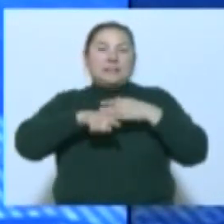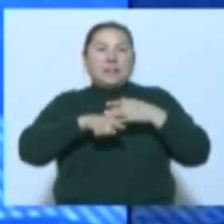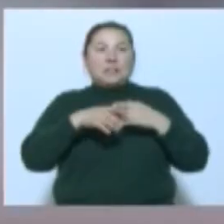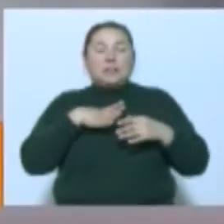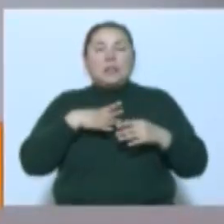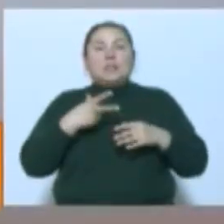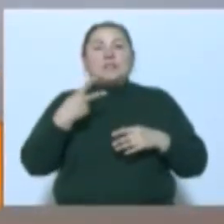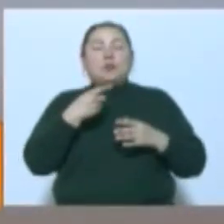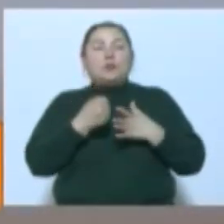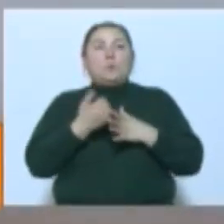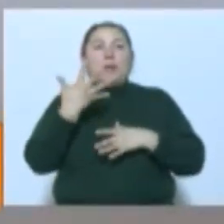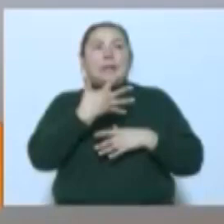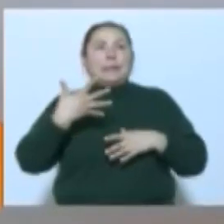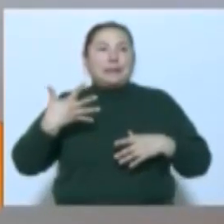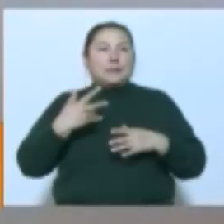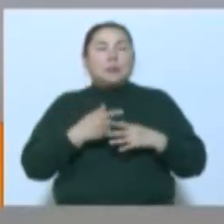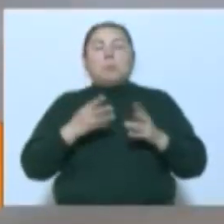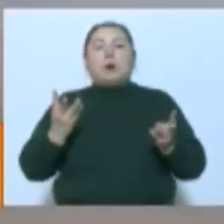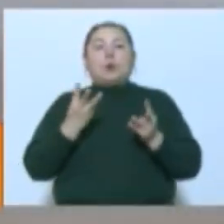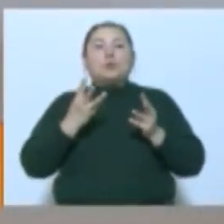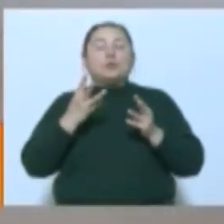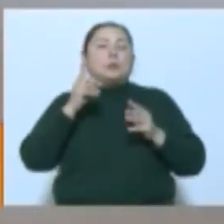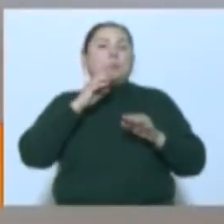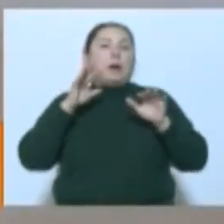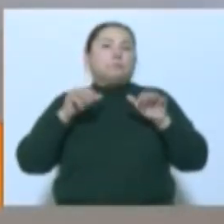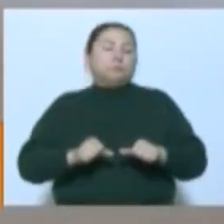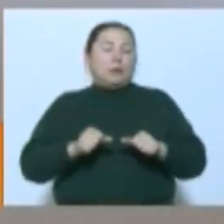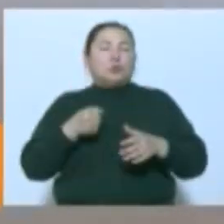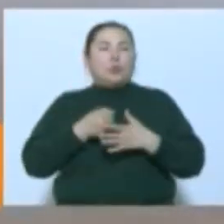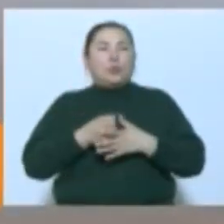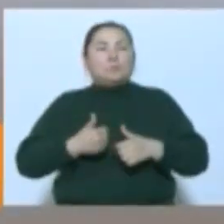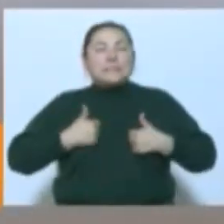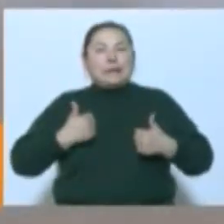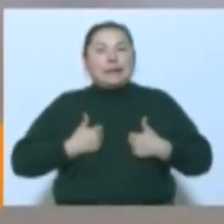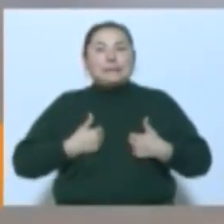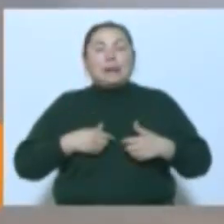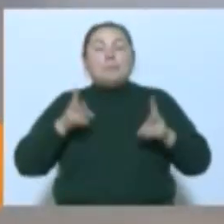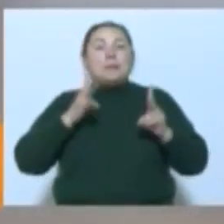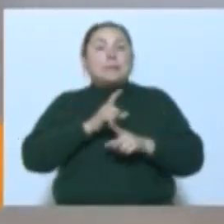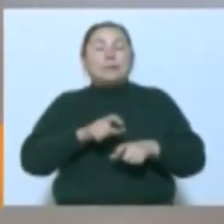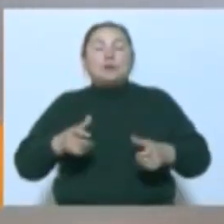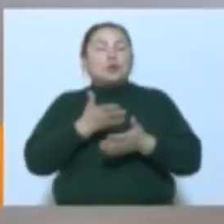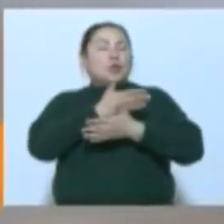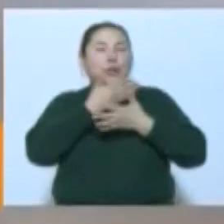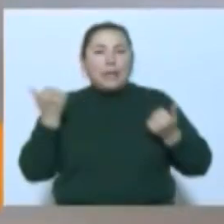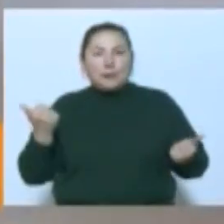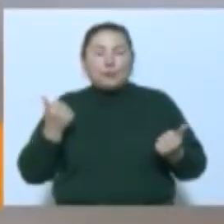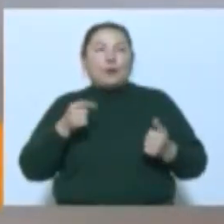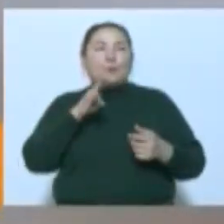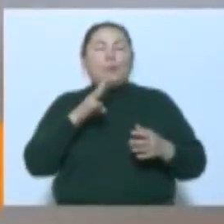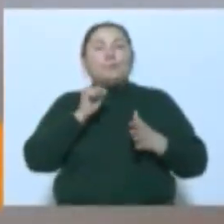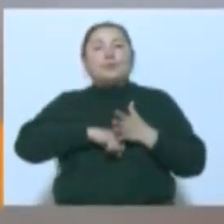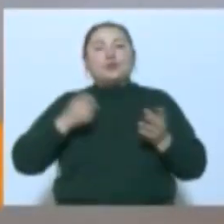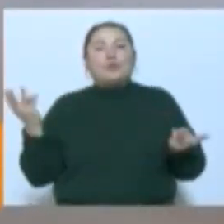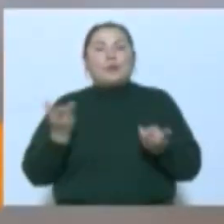пятый этаж Однако пламя удалось о потушить до прибытия спасателей пострадавших на месте происшествия нет причины возгорания